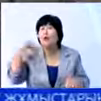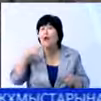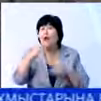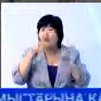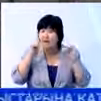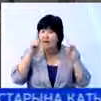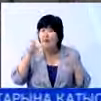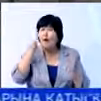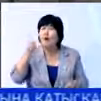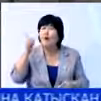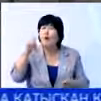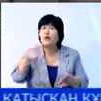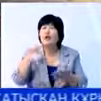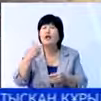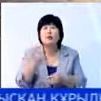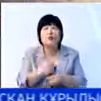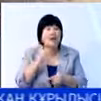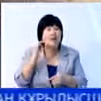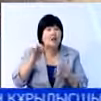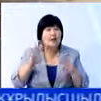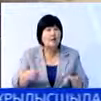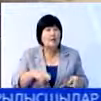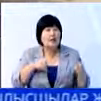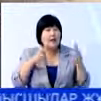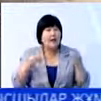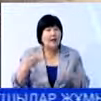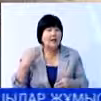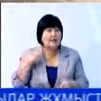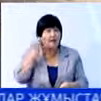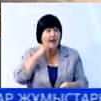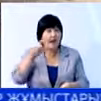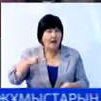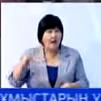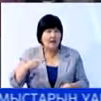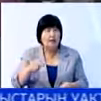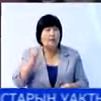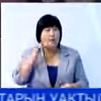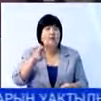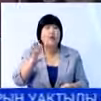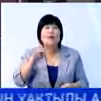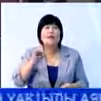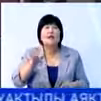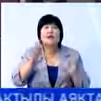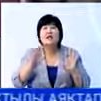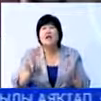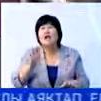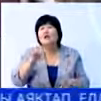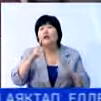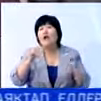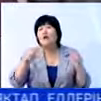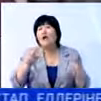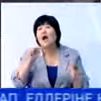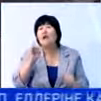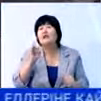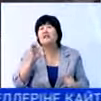әлемге әйгілі көне қалалардың бірі. Тарихи өңірге табан тіреген сыр ардагерлері алдымен көне отырар жеріндегі сәулет өнер ескерткіші